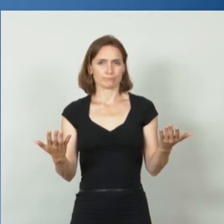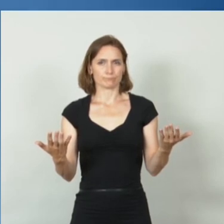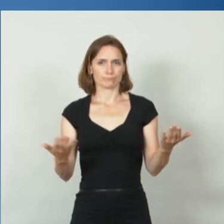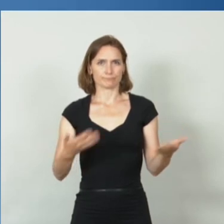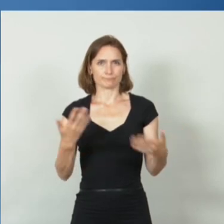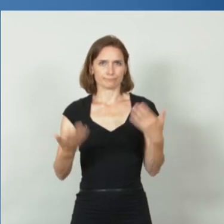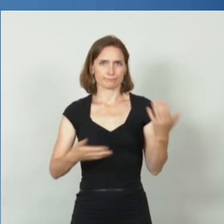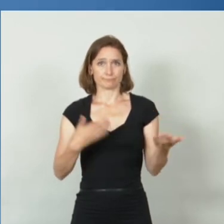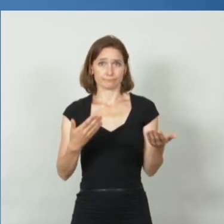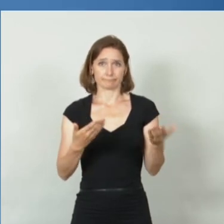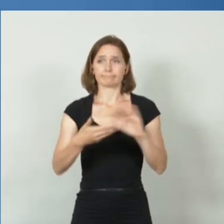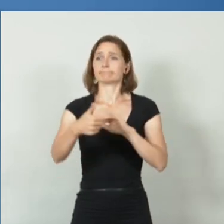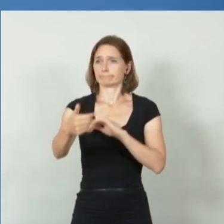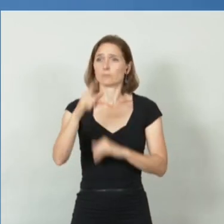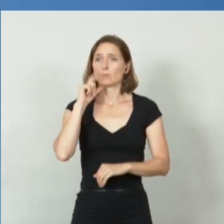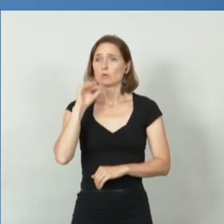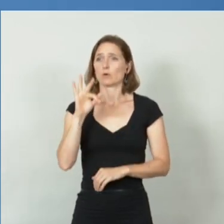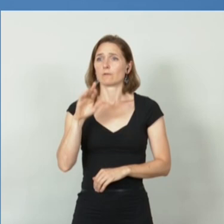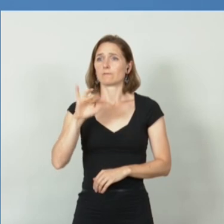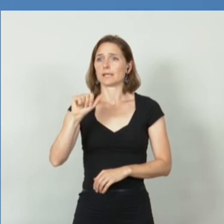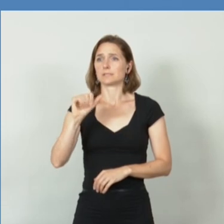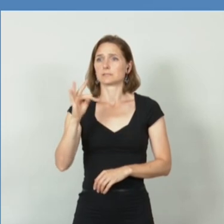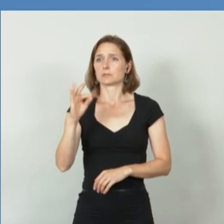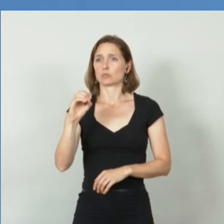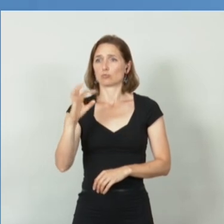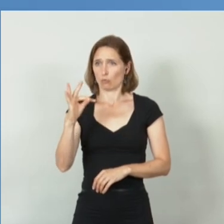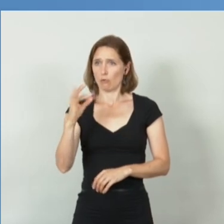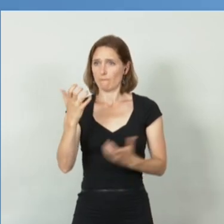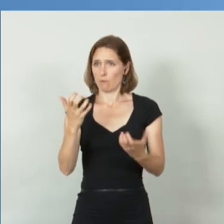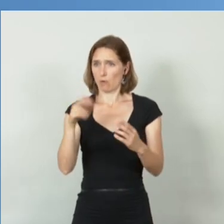on va écouter monsieur fristo pour quelques réponses et